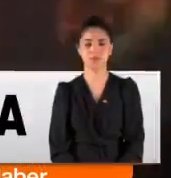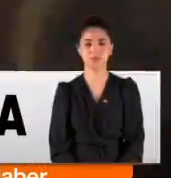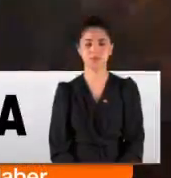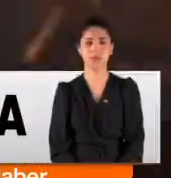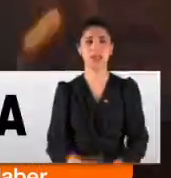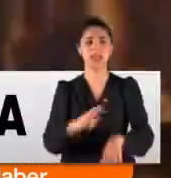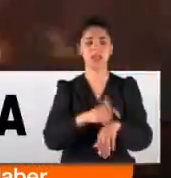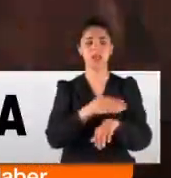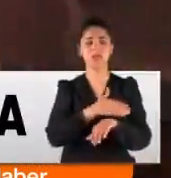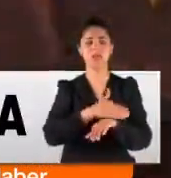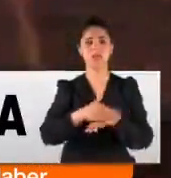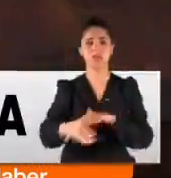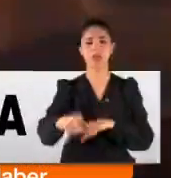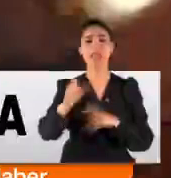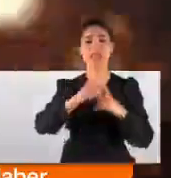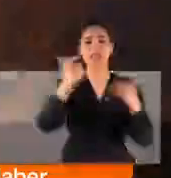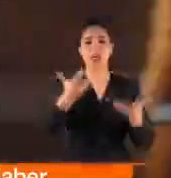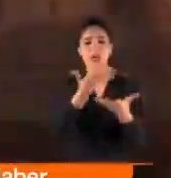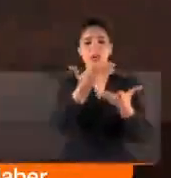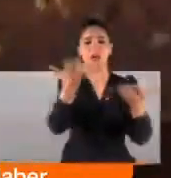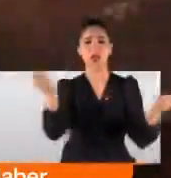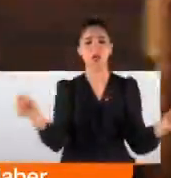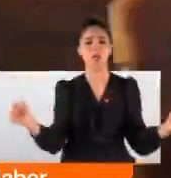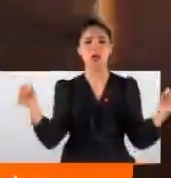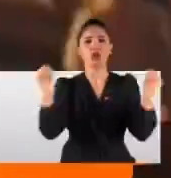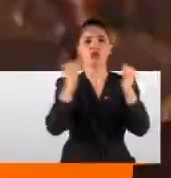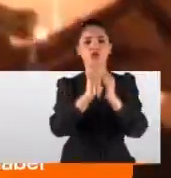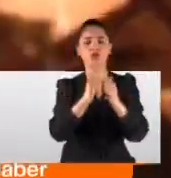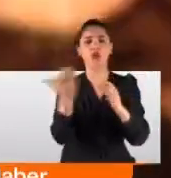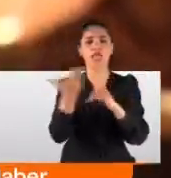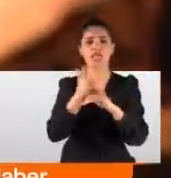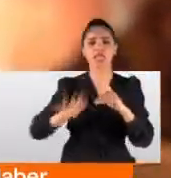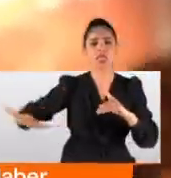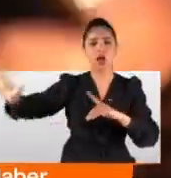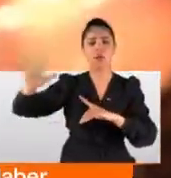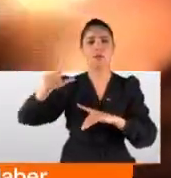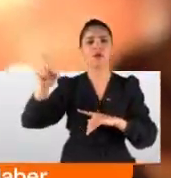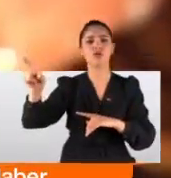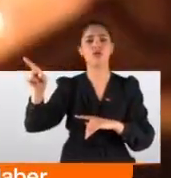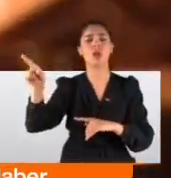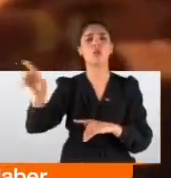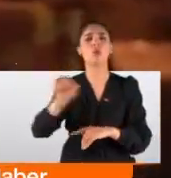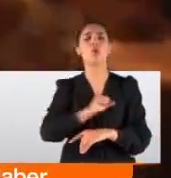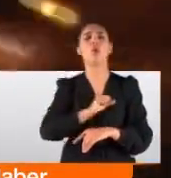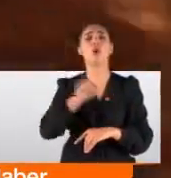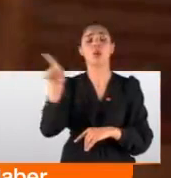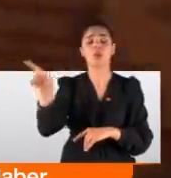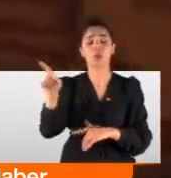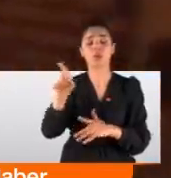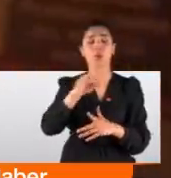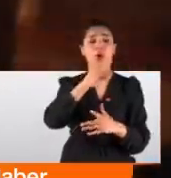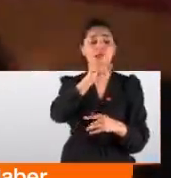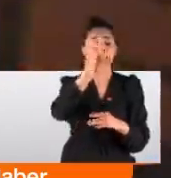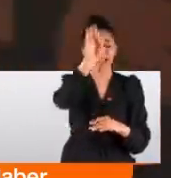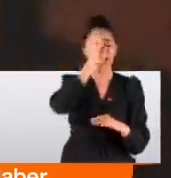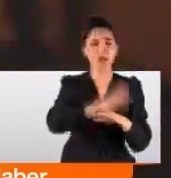Saatler ilerledi, Saraçhane'deki kalabalık giderek büyüdü. Darbecilerin hainliği korkutmadı İstanbulluları. Kafayı kaldırma,